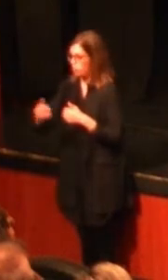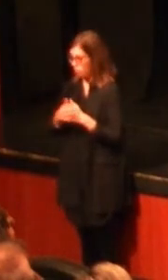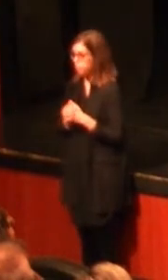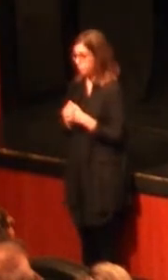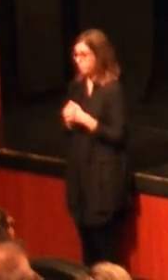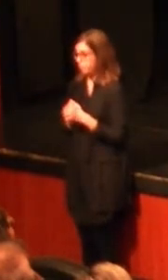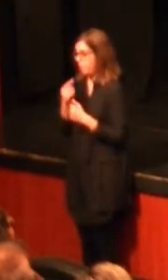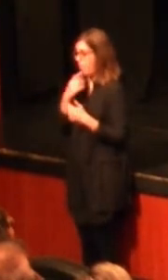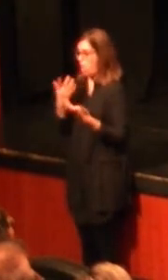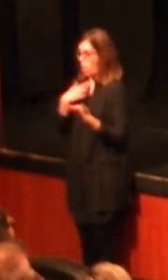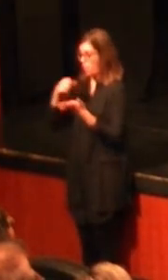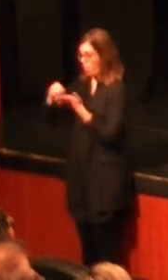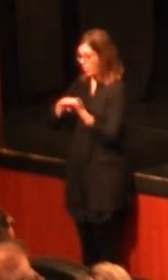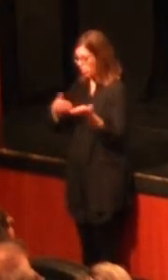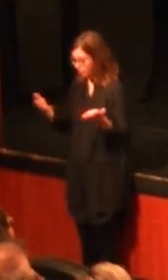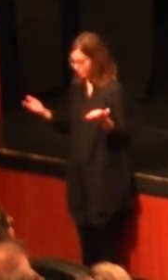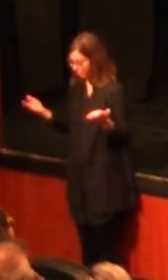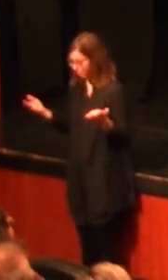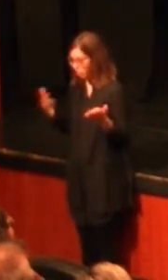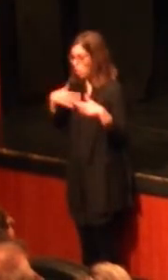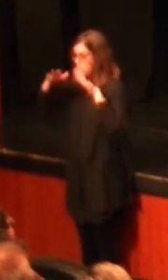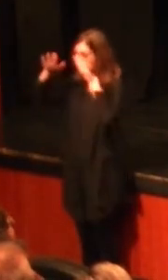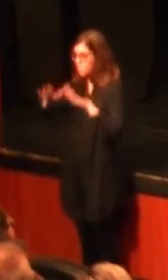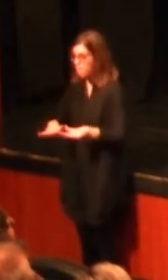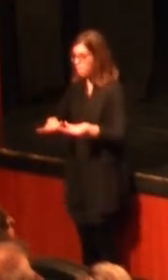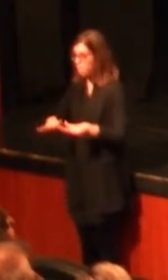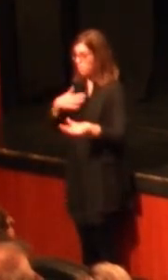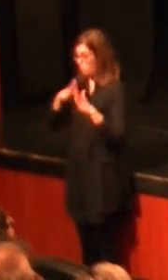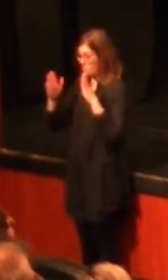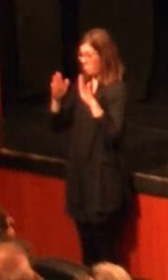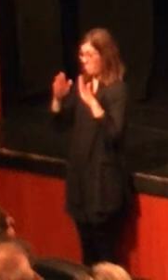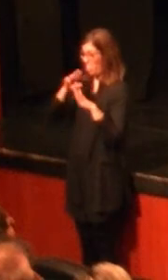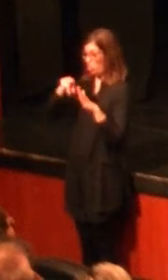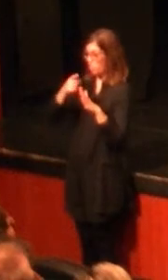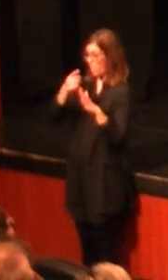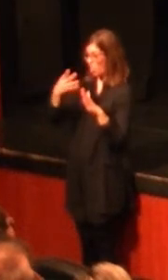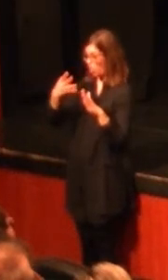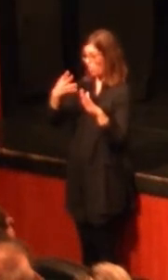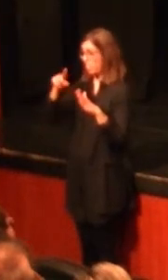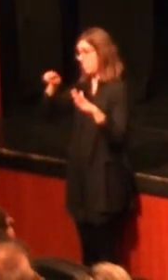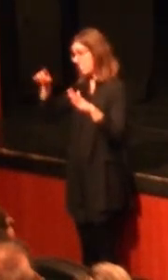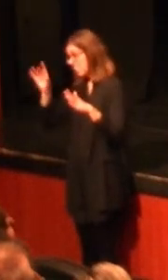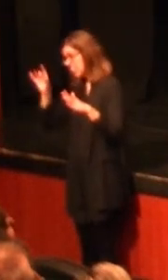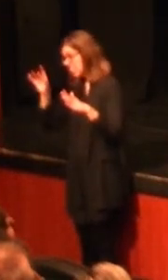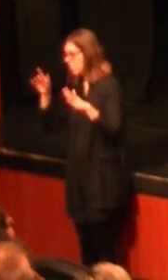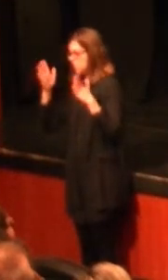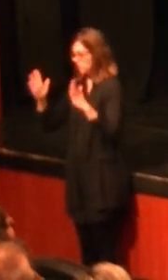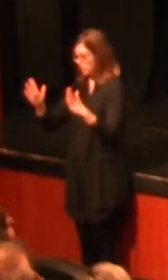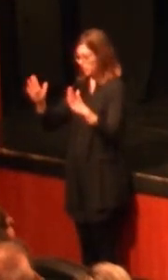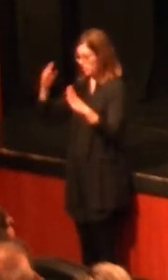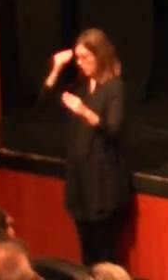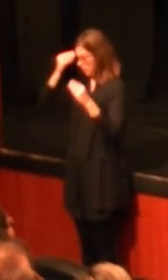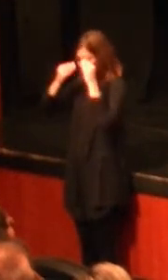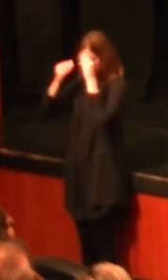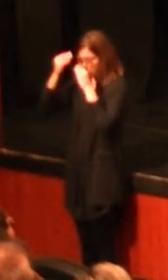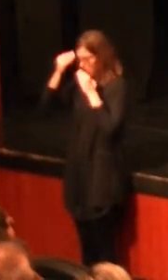fa parar-nos un moment i repensar. I que de fet engega aquest procés de reflexió estratègic, per